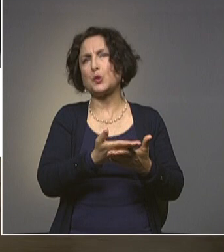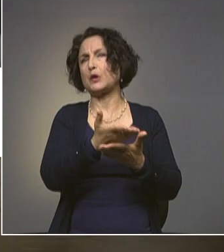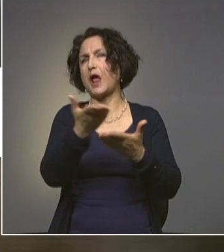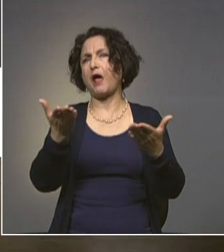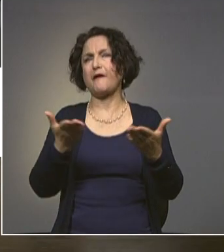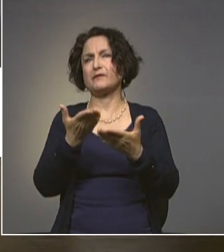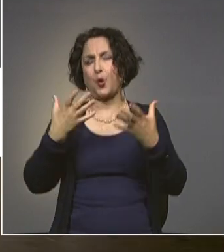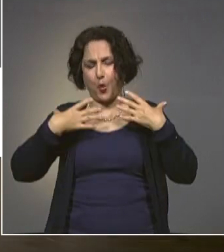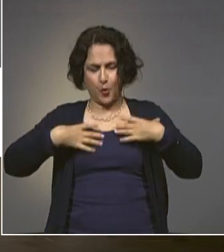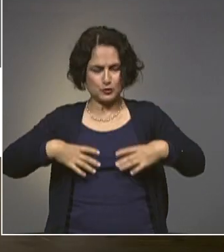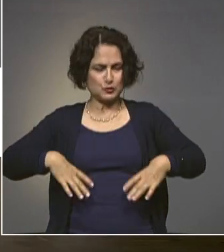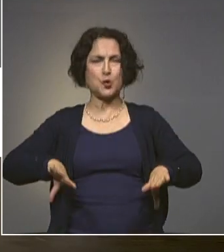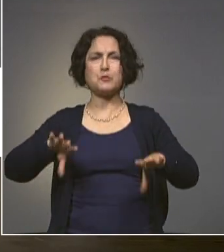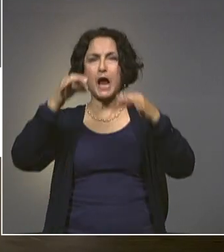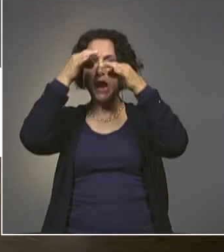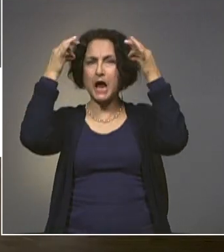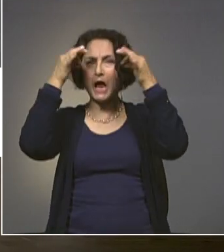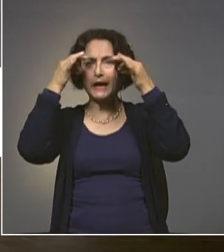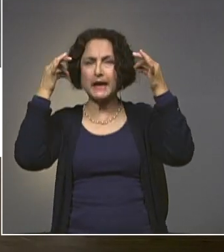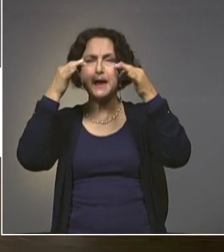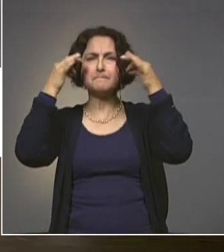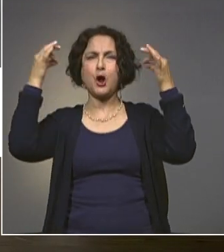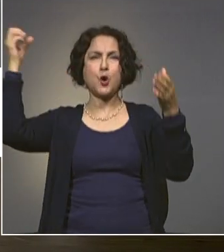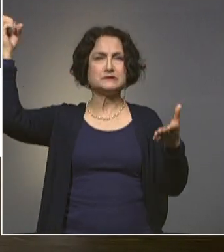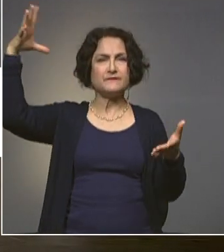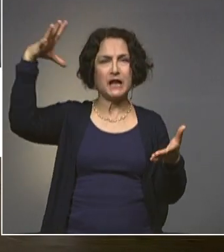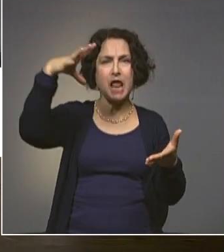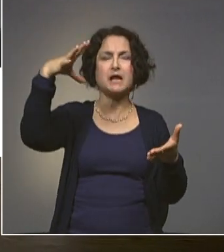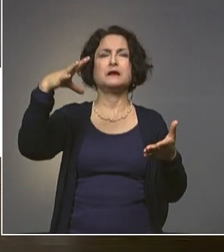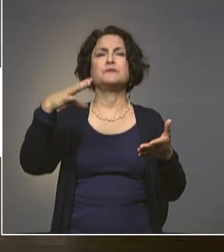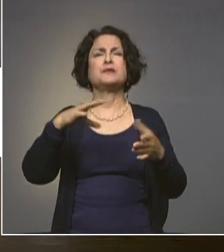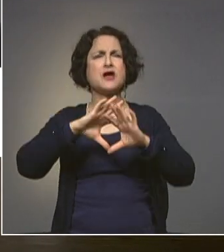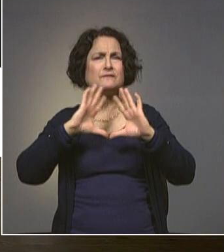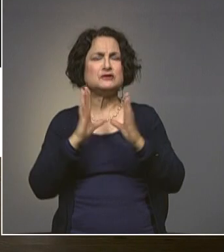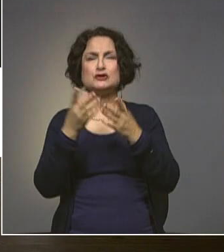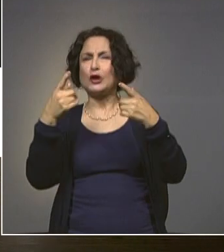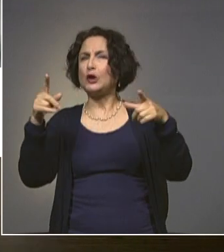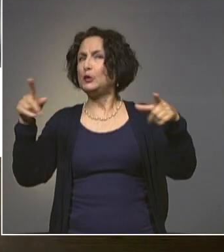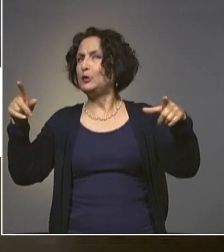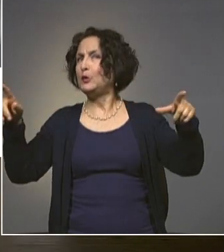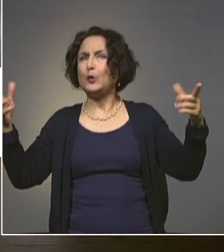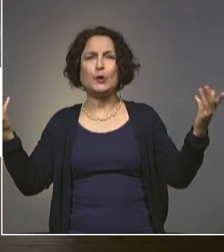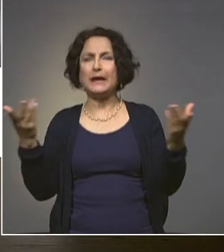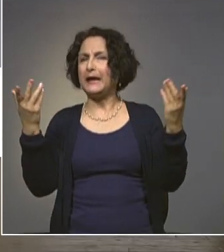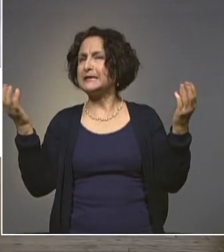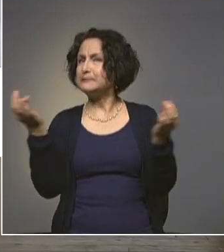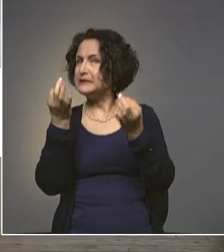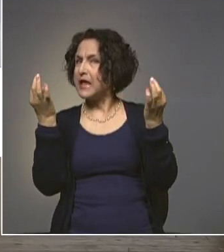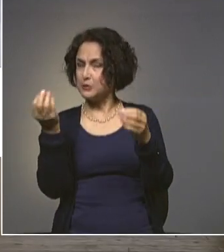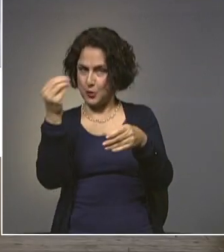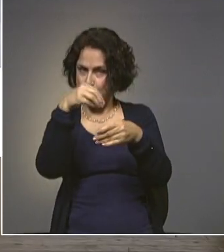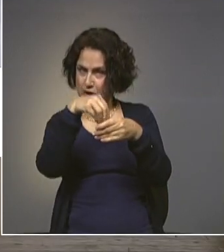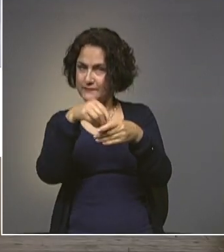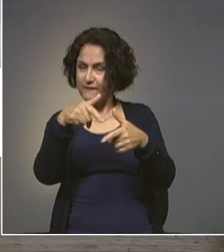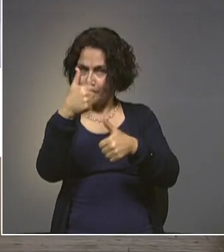костюми, гримьорите работят заедно с... Всъщност всички други специалности на вашата гимназия участват също в този